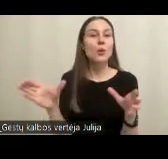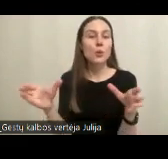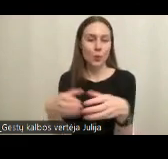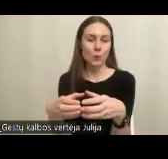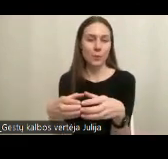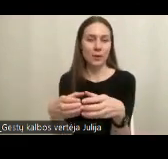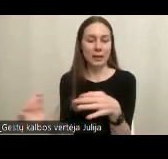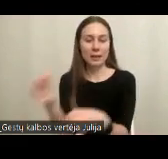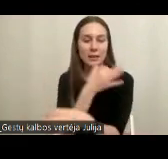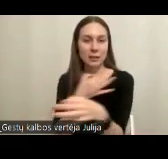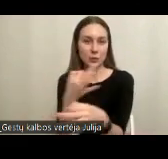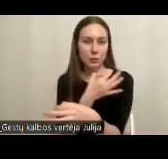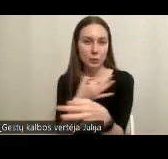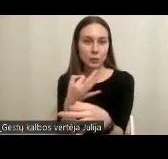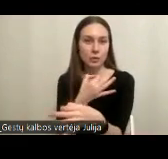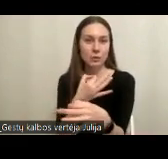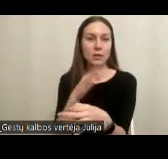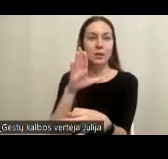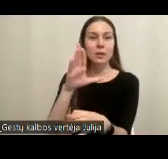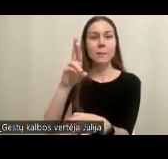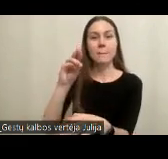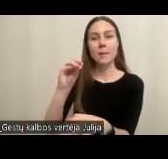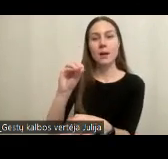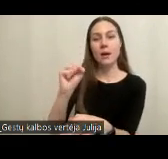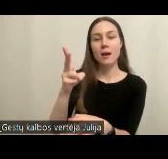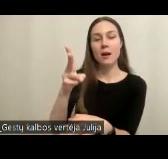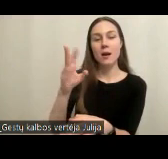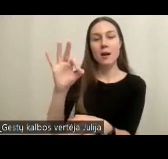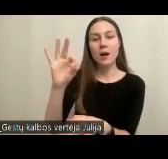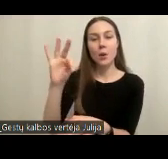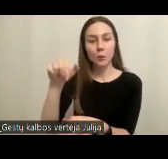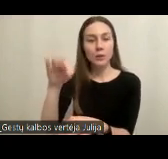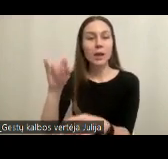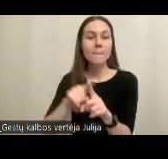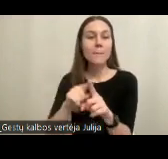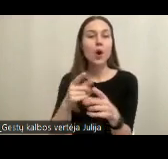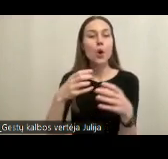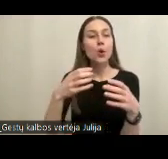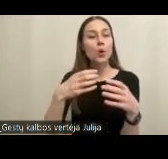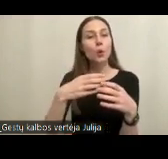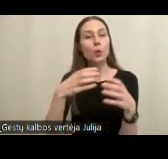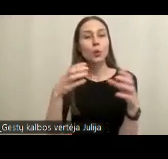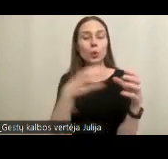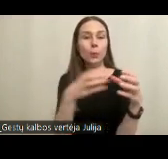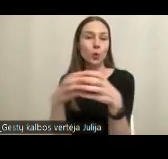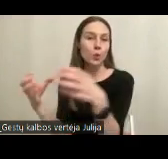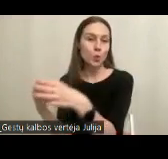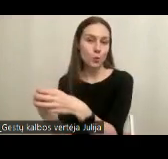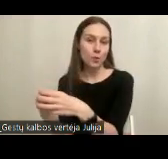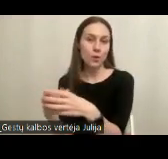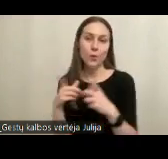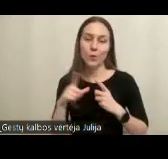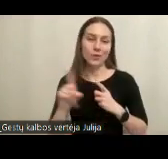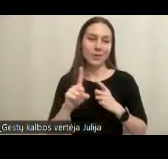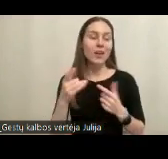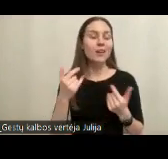grupinės diskusijos. Breakout žodis reiškia susiskirstimą į grupės. Tikrai ne poilsio, nes mes čia tikrai esame tam, kad